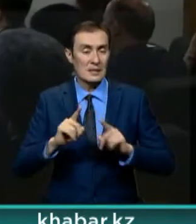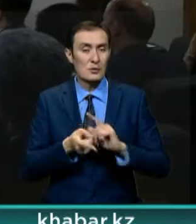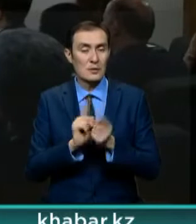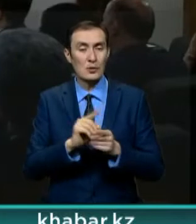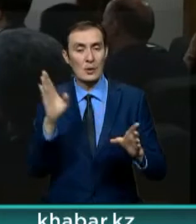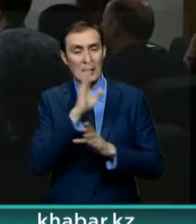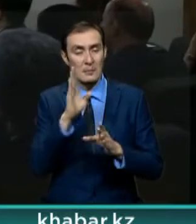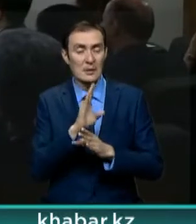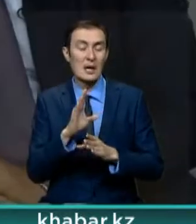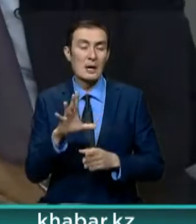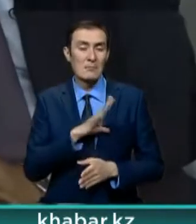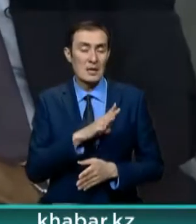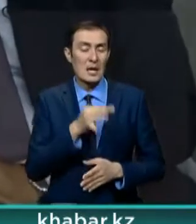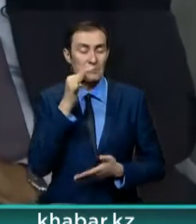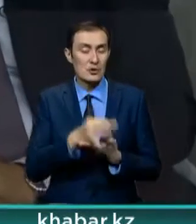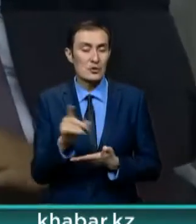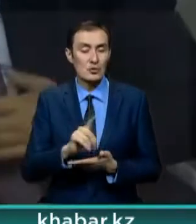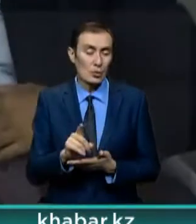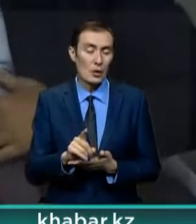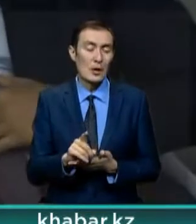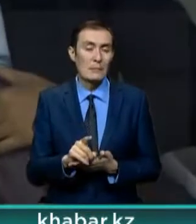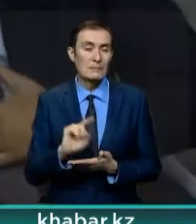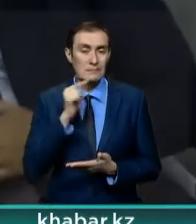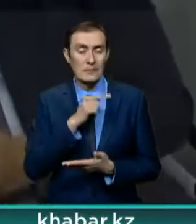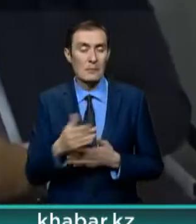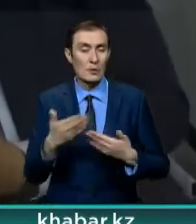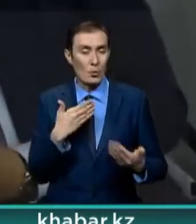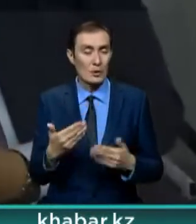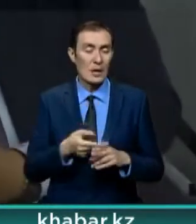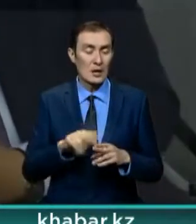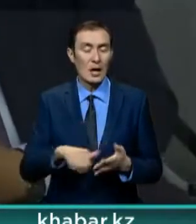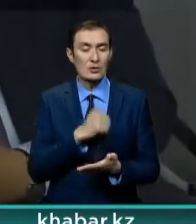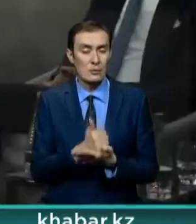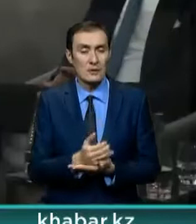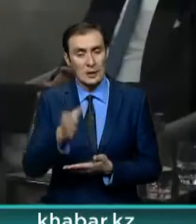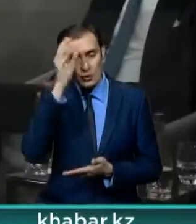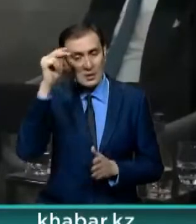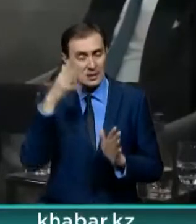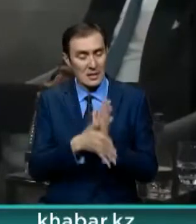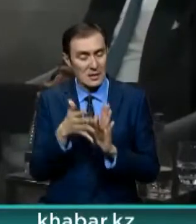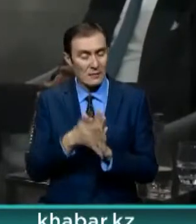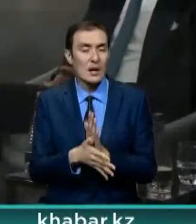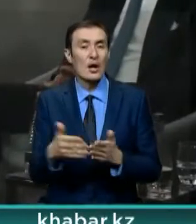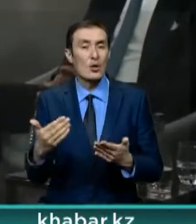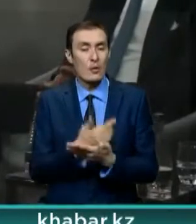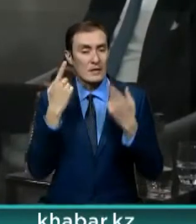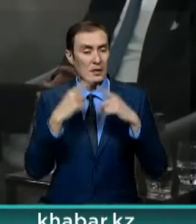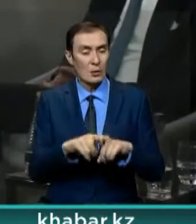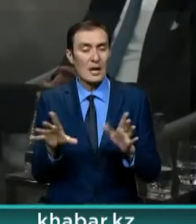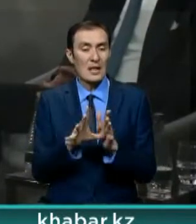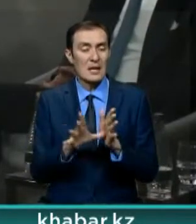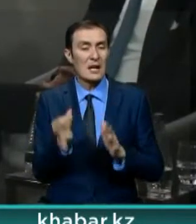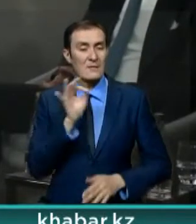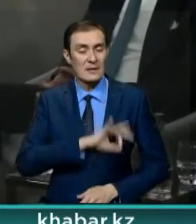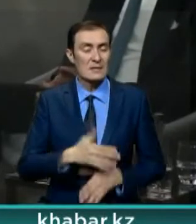климата COP26 было отмечено, что прагматичный и рациональный подход, основанный на научных исследованиях, инновациях